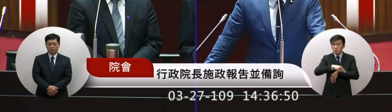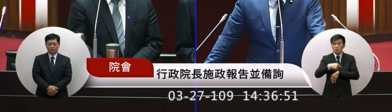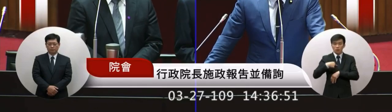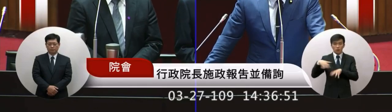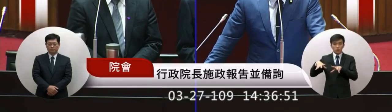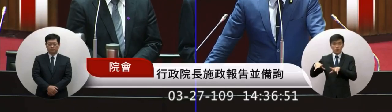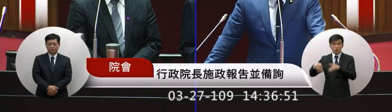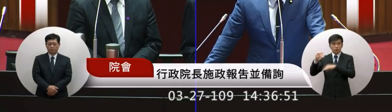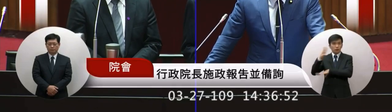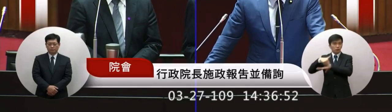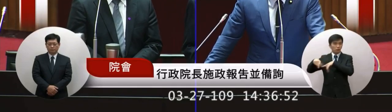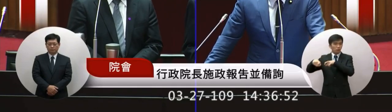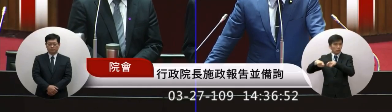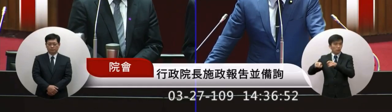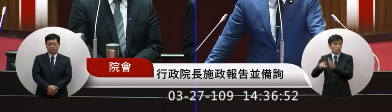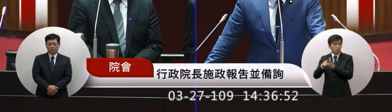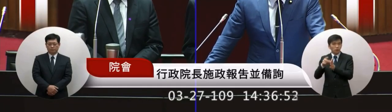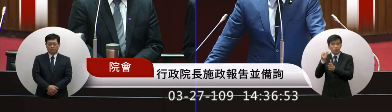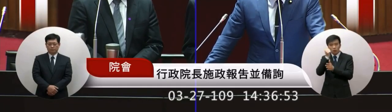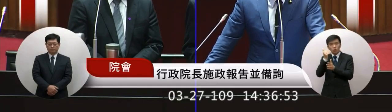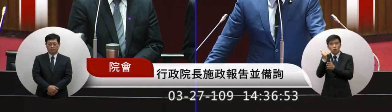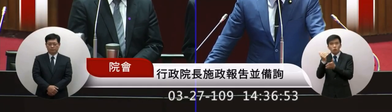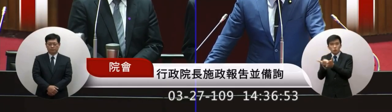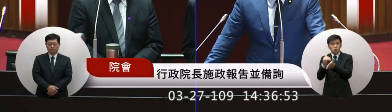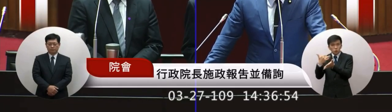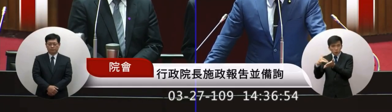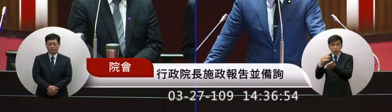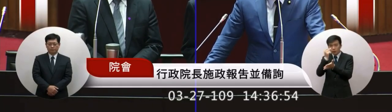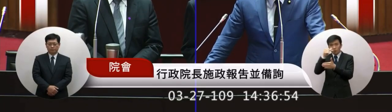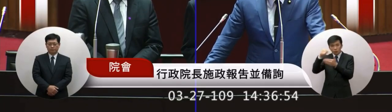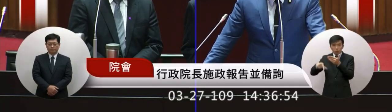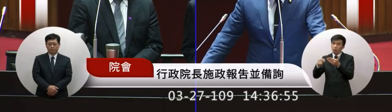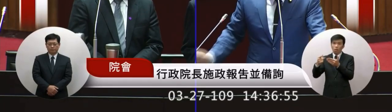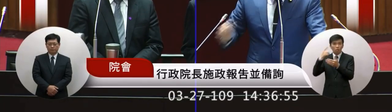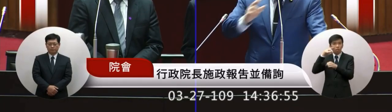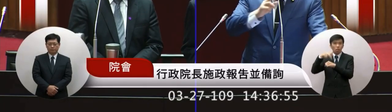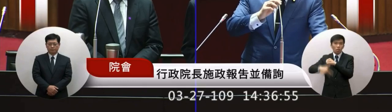跟特别条例里面，它基本上是被忽略的，